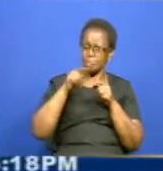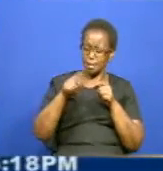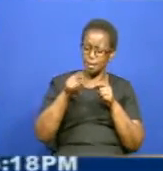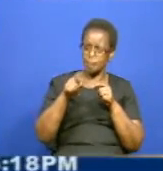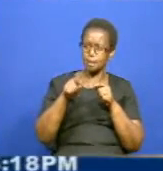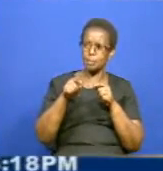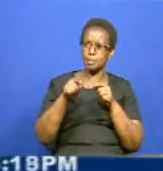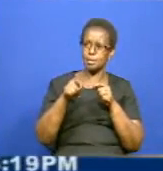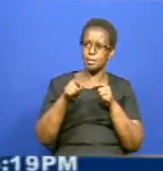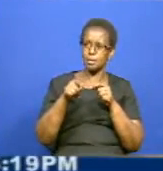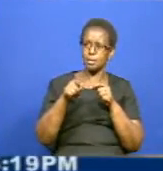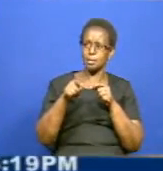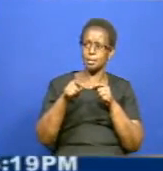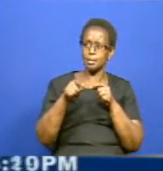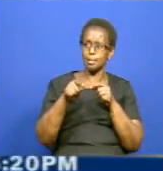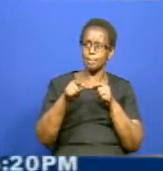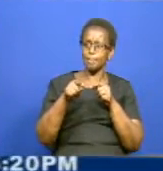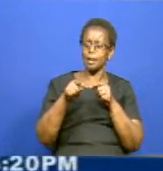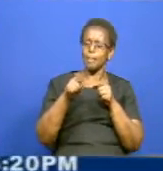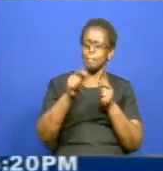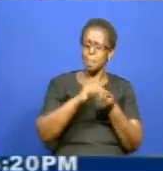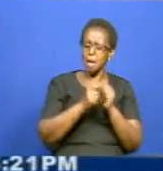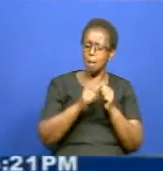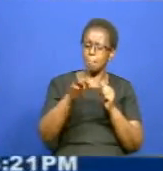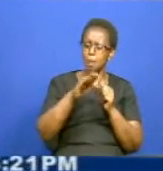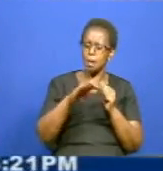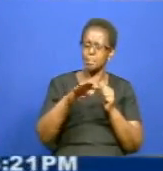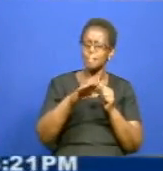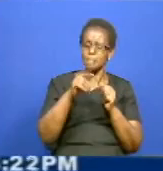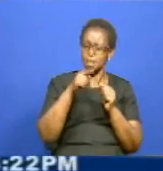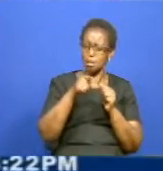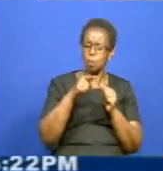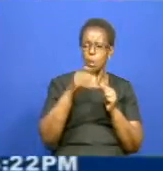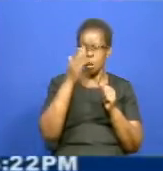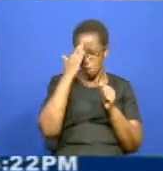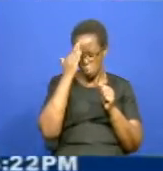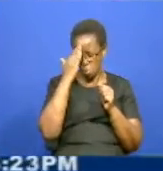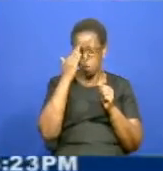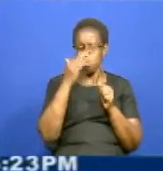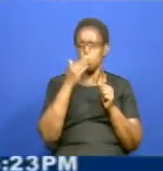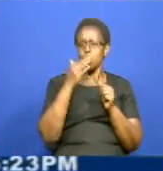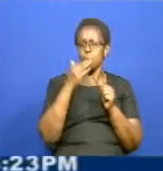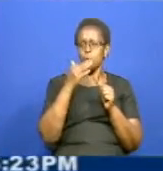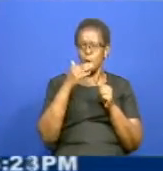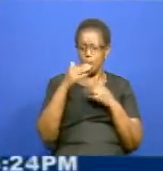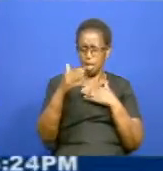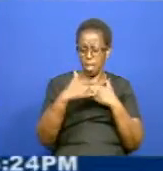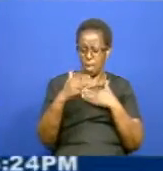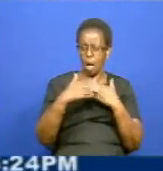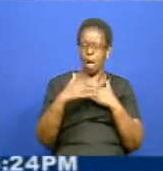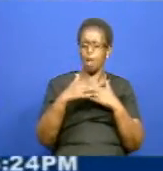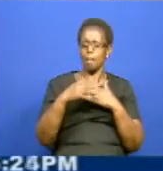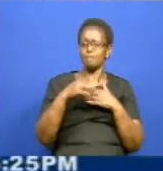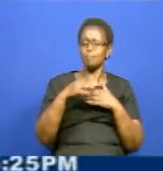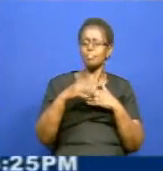management ya kwamba ni mahali sote tunajua upeo wa baharini ni upeo wa